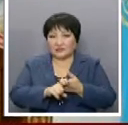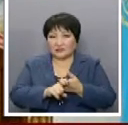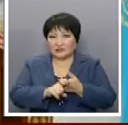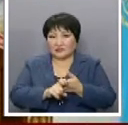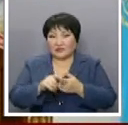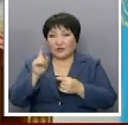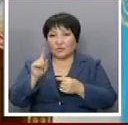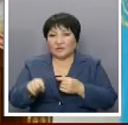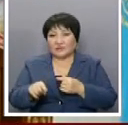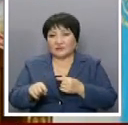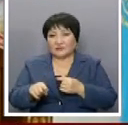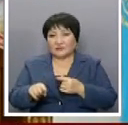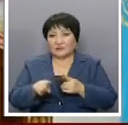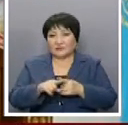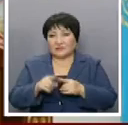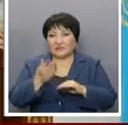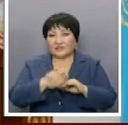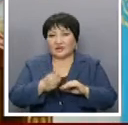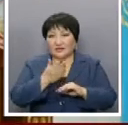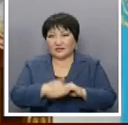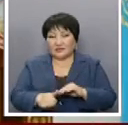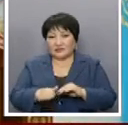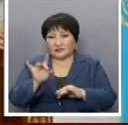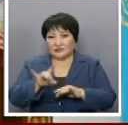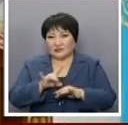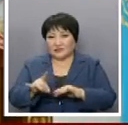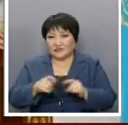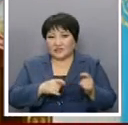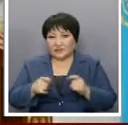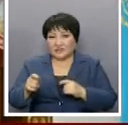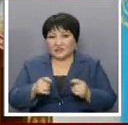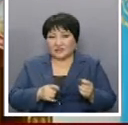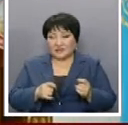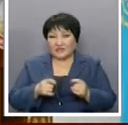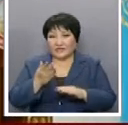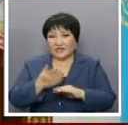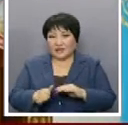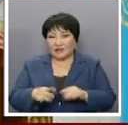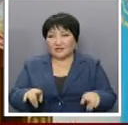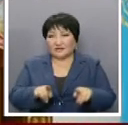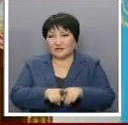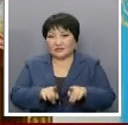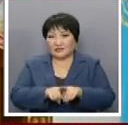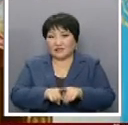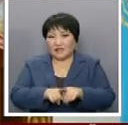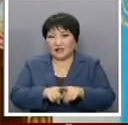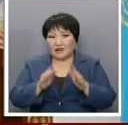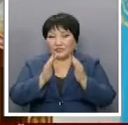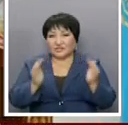Олардың яғни филиалдары діни басқармасының мүфтияттың филиалы ретінде